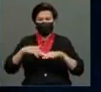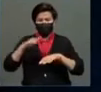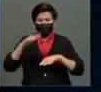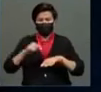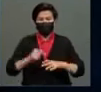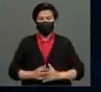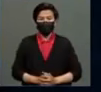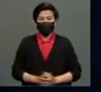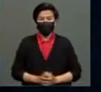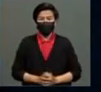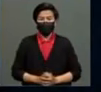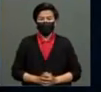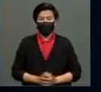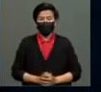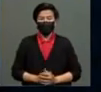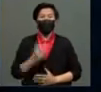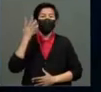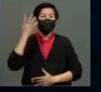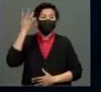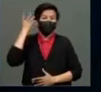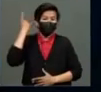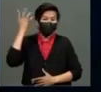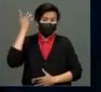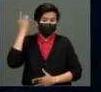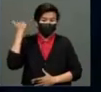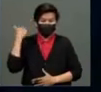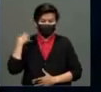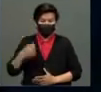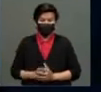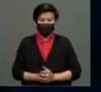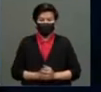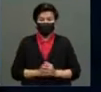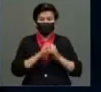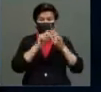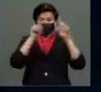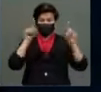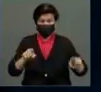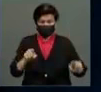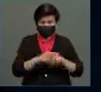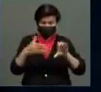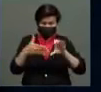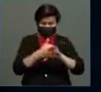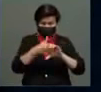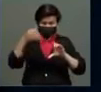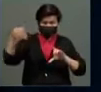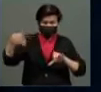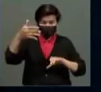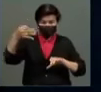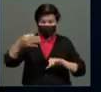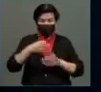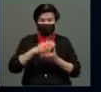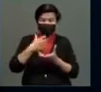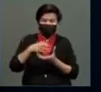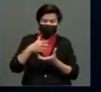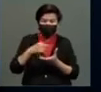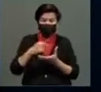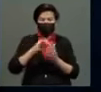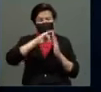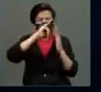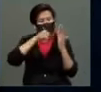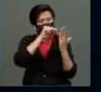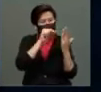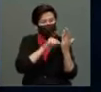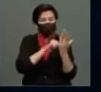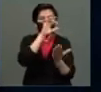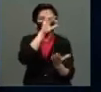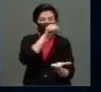1,365,992 นะครับเมื่อวานก่อนก็มีการลงมาเป็นแผ่นๆนะครับว่าจังหวัดไหนมีการจองอะไรอย่างไรต้องขอบคุณท